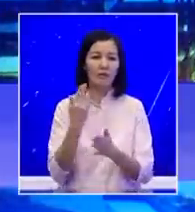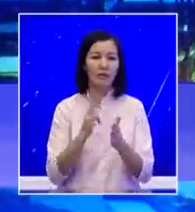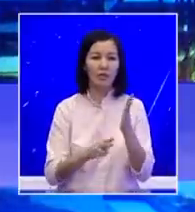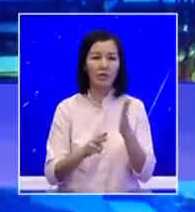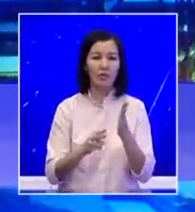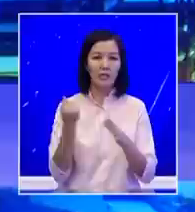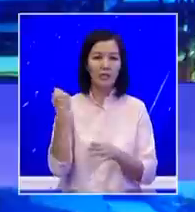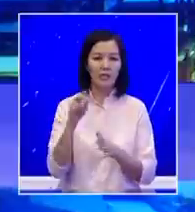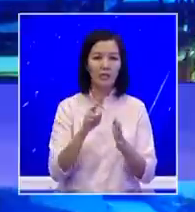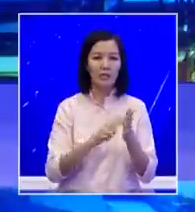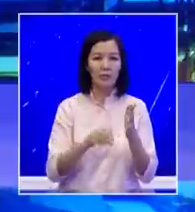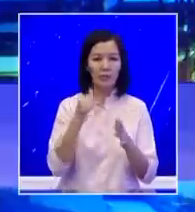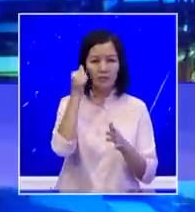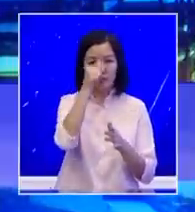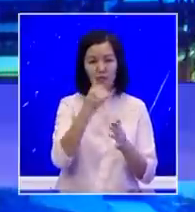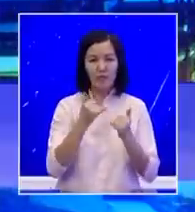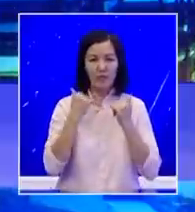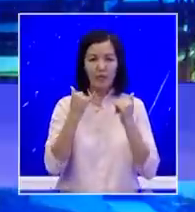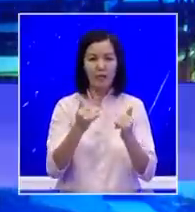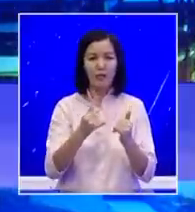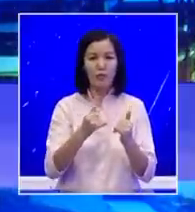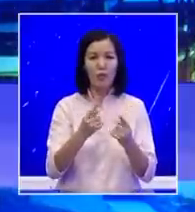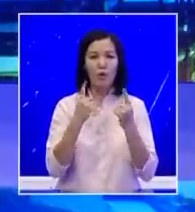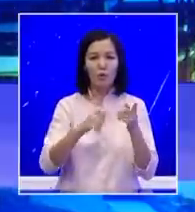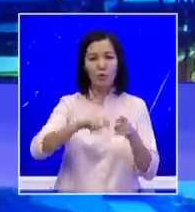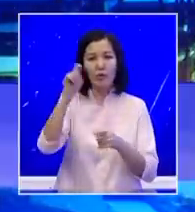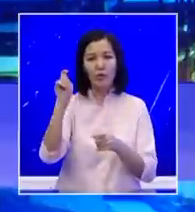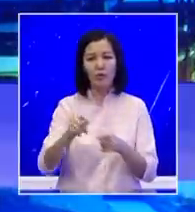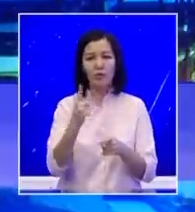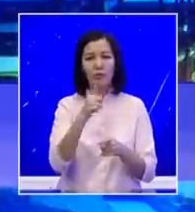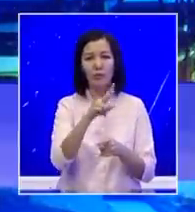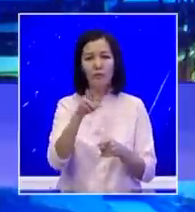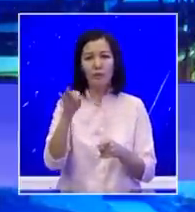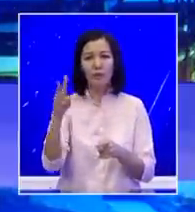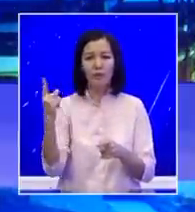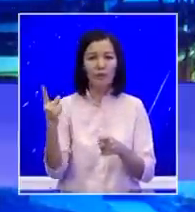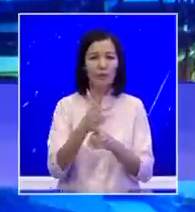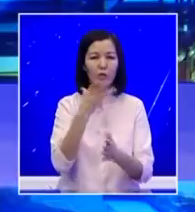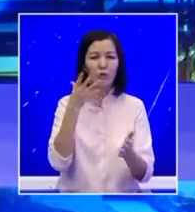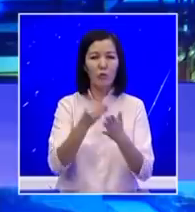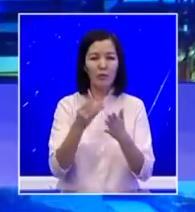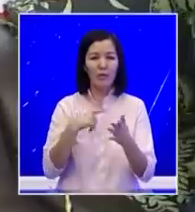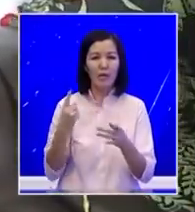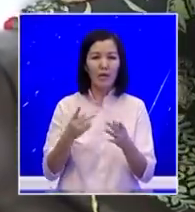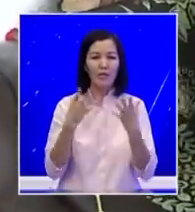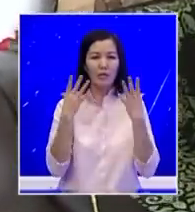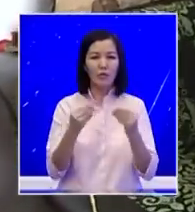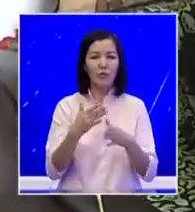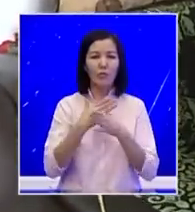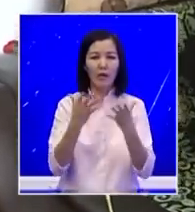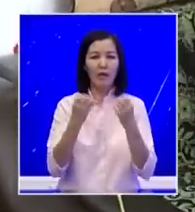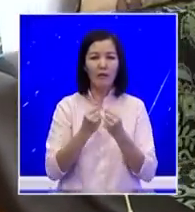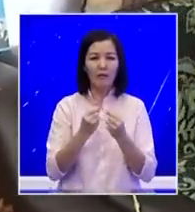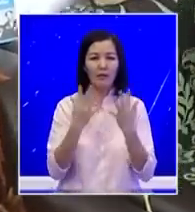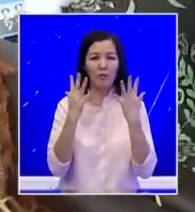жылдығына тарту. Жетісулық Ұлытан соғыс ардагерлеріне 1 миллион теңге көлемінде бір жолға төлем берілді. Қазіргі күні көмек алған